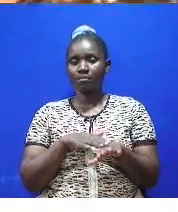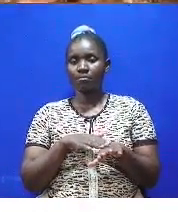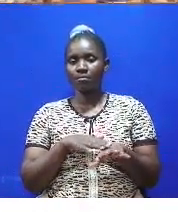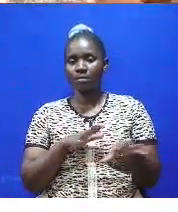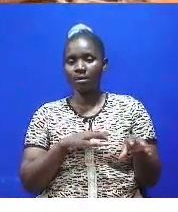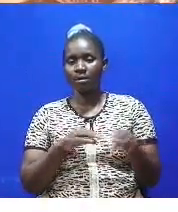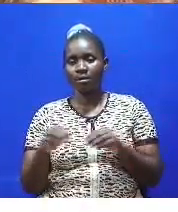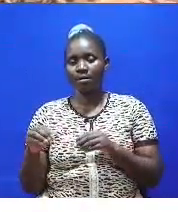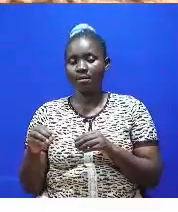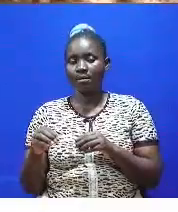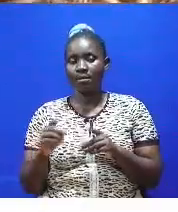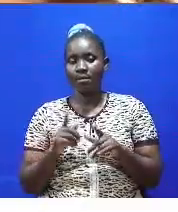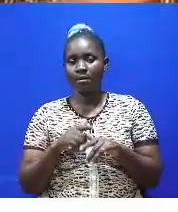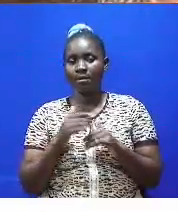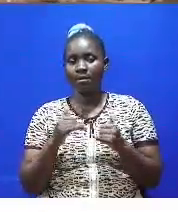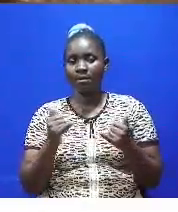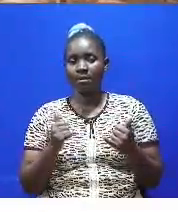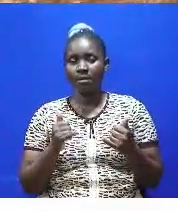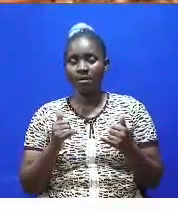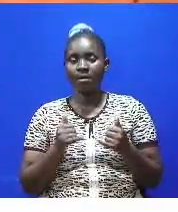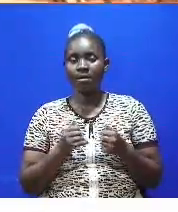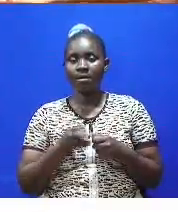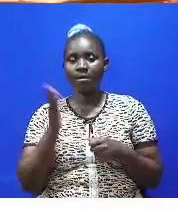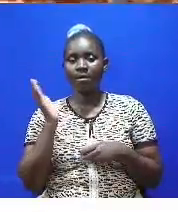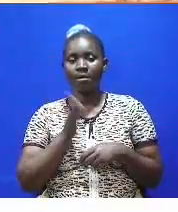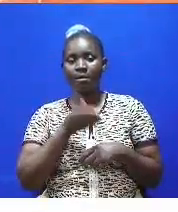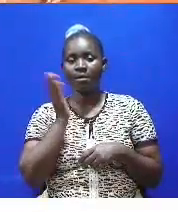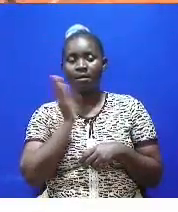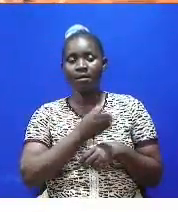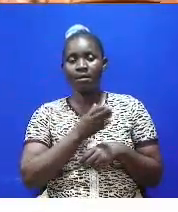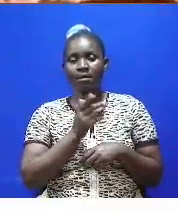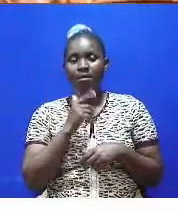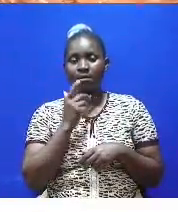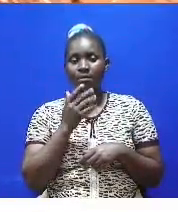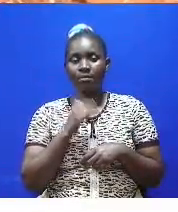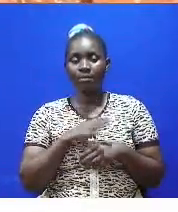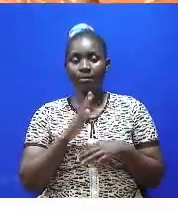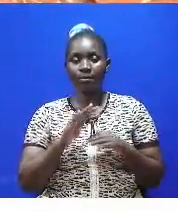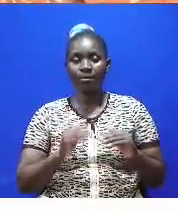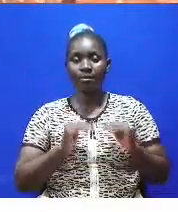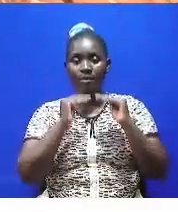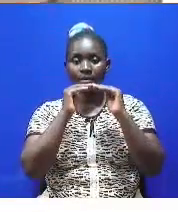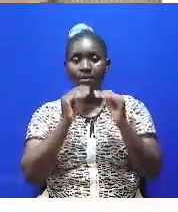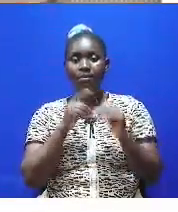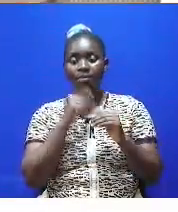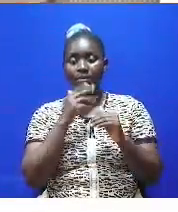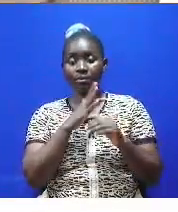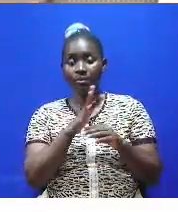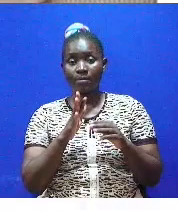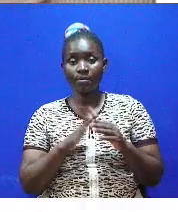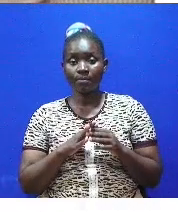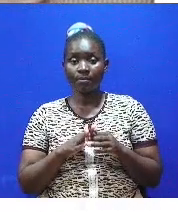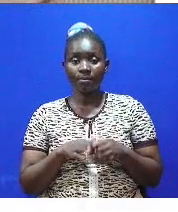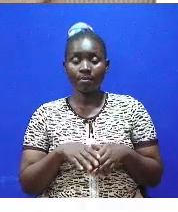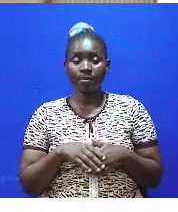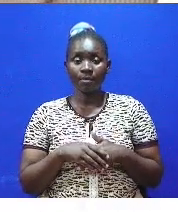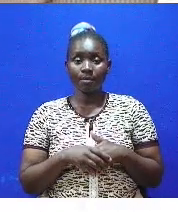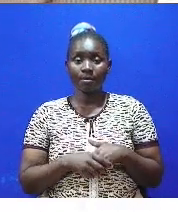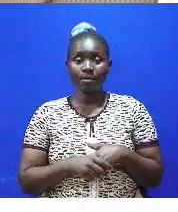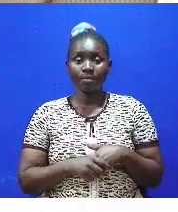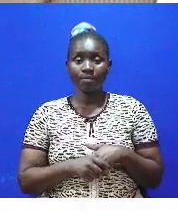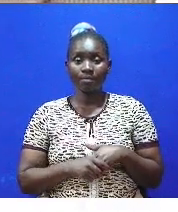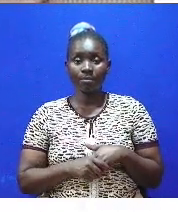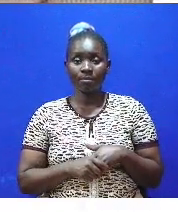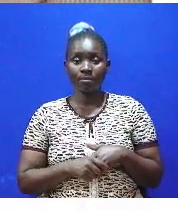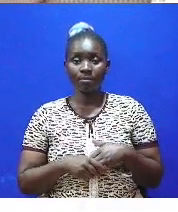nyasi. Wana ya kakwa ata wantu ni mioro bache kubuturana. Na wapa yungu tuwale nkumi na wapa mkene mioro. Tungi numo ntengo kwela. Igo wano kwa